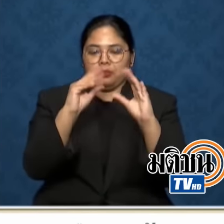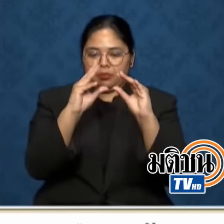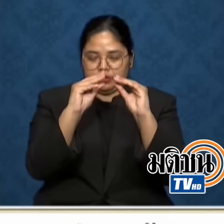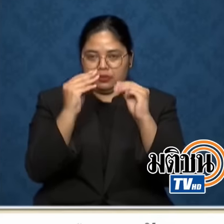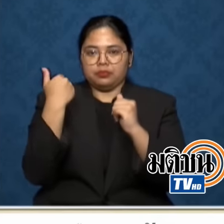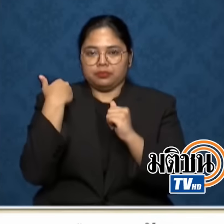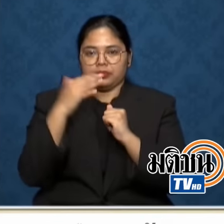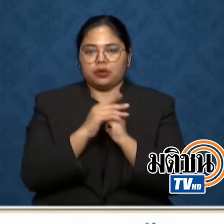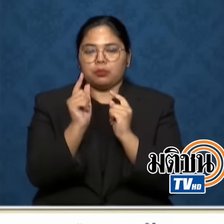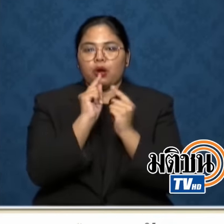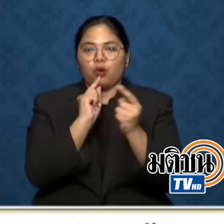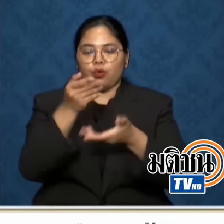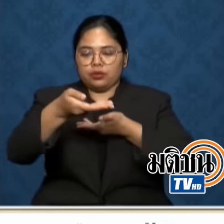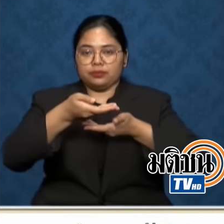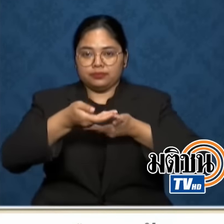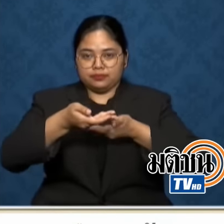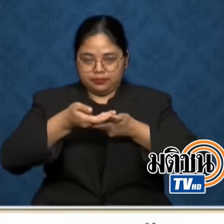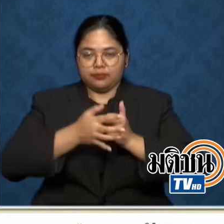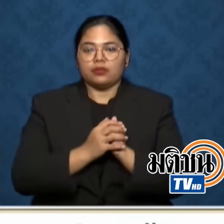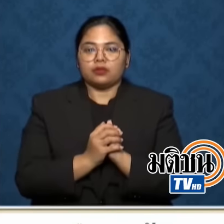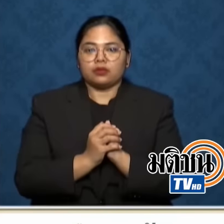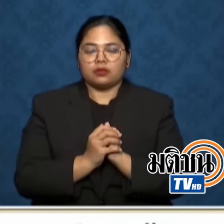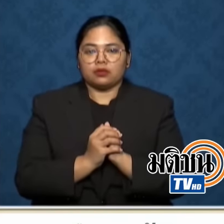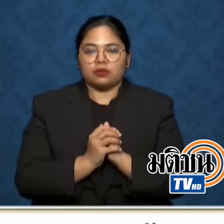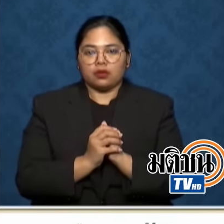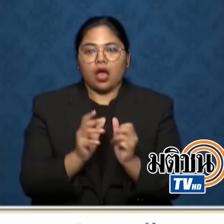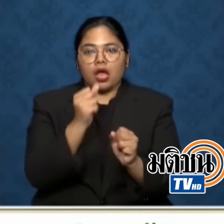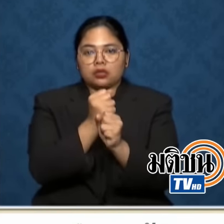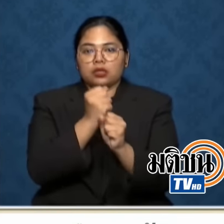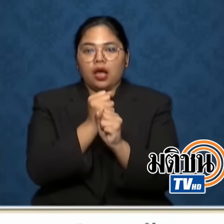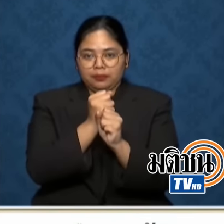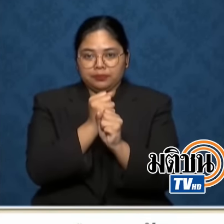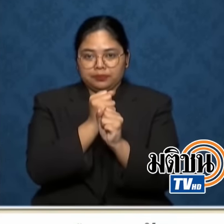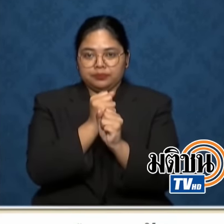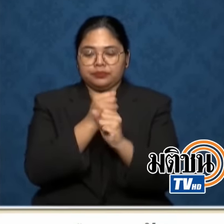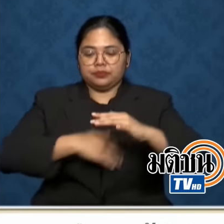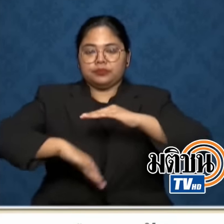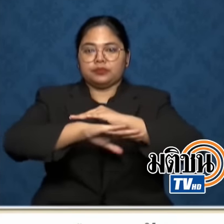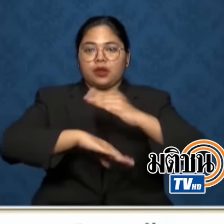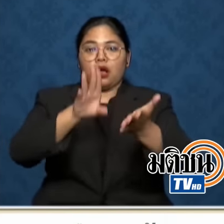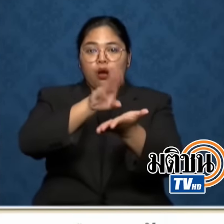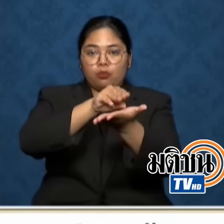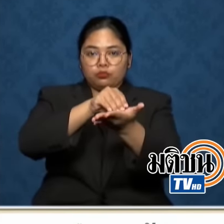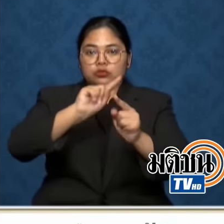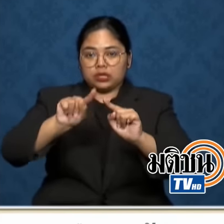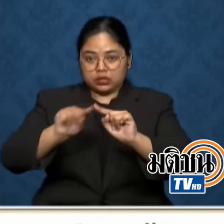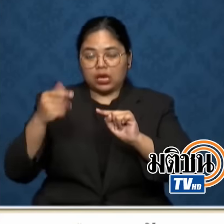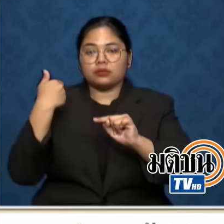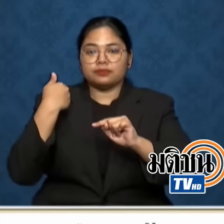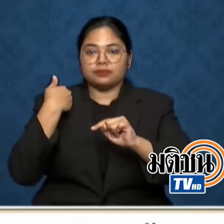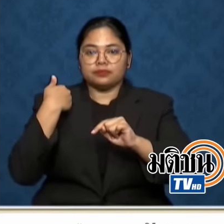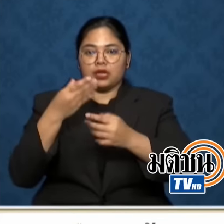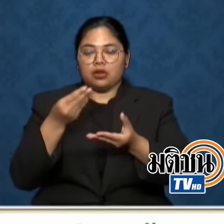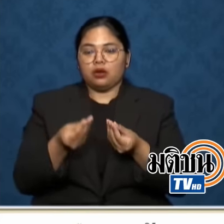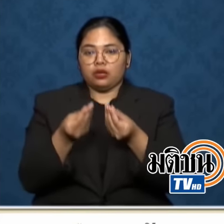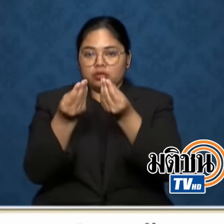ามาคุยกันครับว่าสุดท้ายแล้วเนี่ยการจัดทำฐานข้อมูลด้านหลังเนี่ยก็ยังไม่แล้วเสร็จดีแล้วก็มอบให้สำนักง